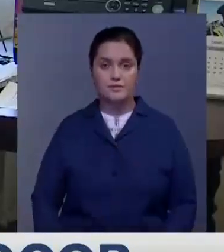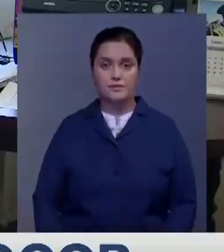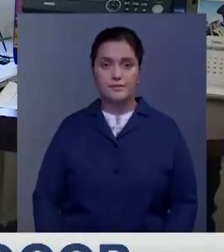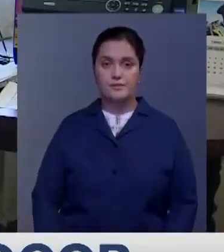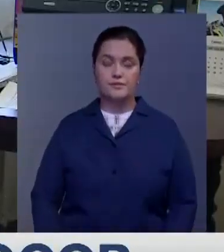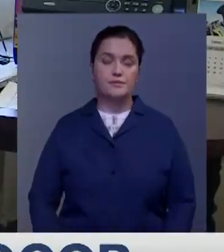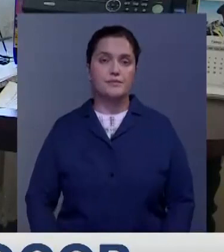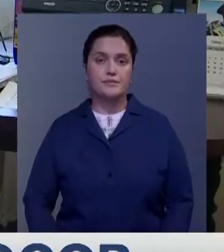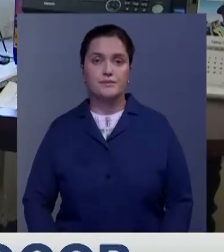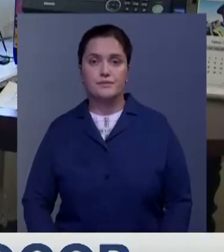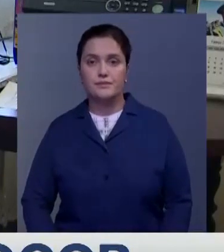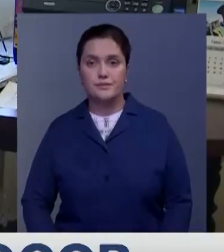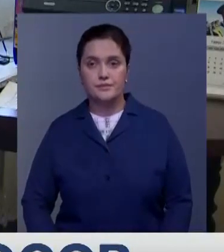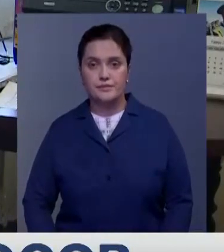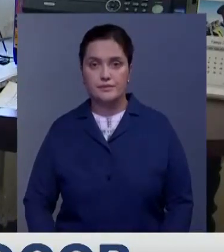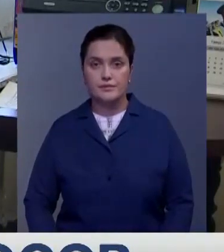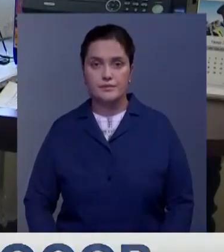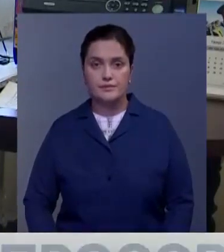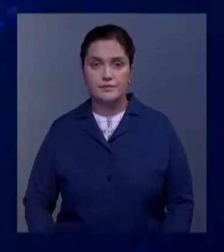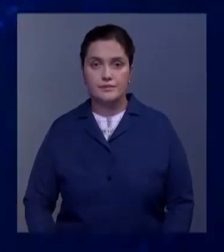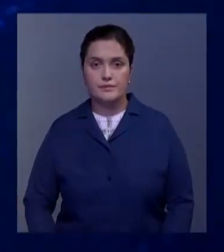Зайтхан, Хабар 24.